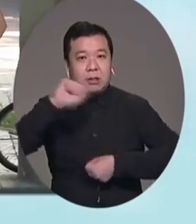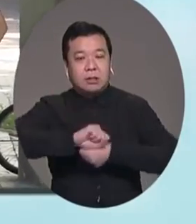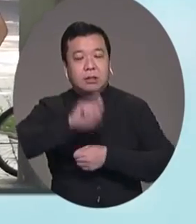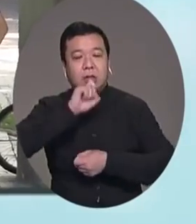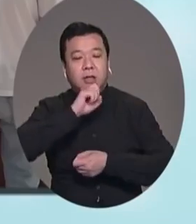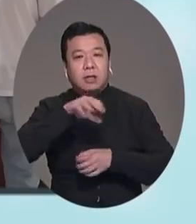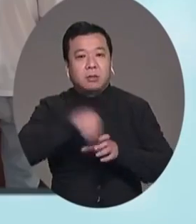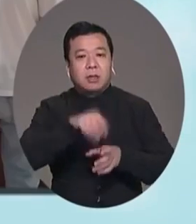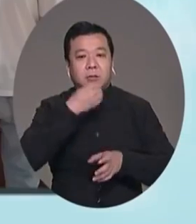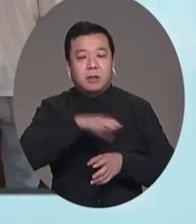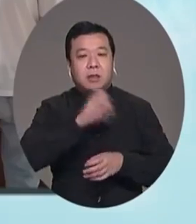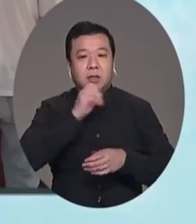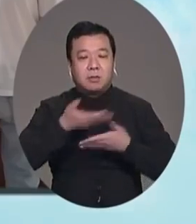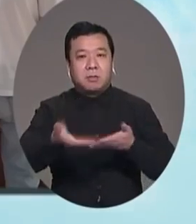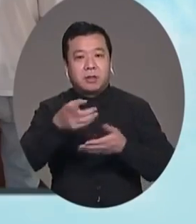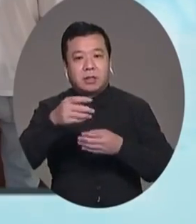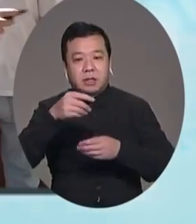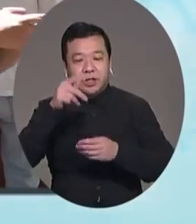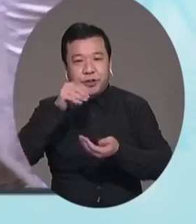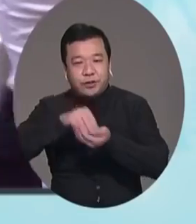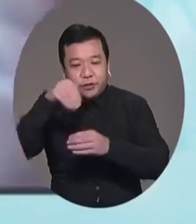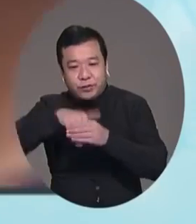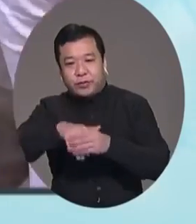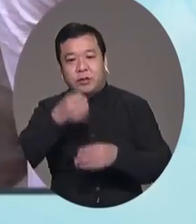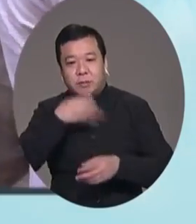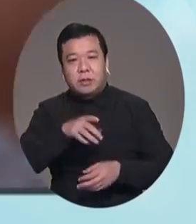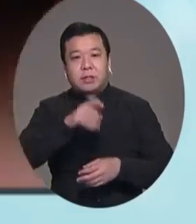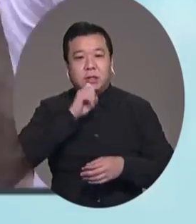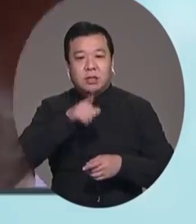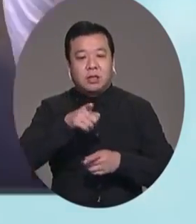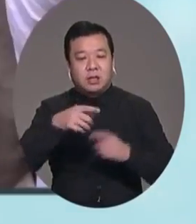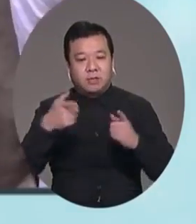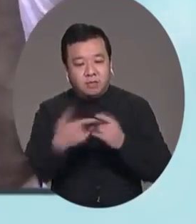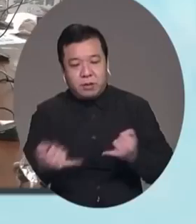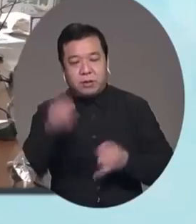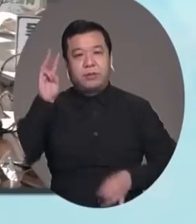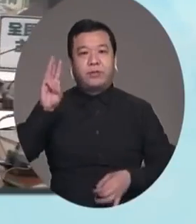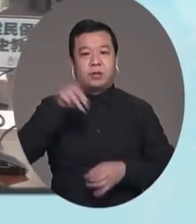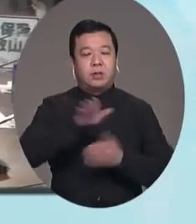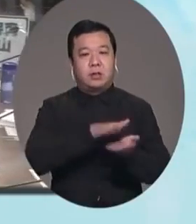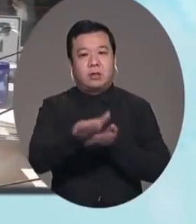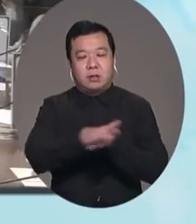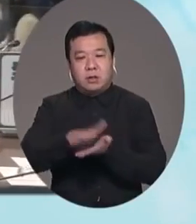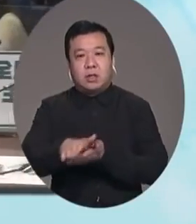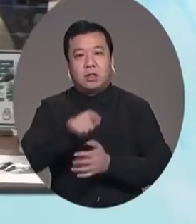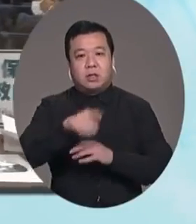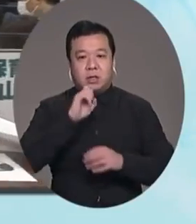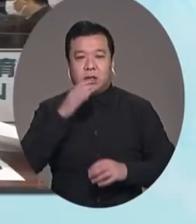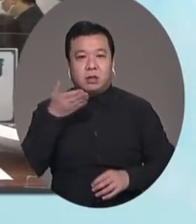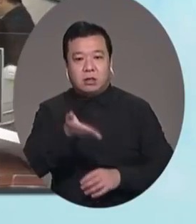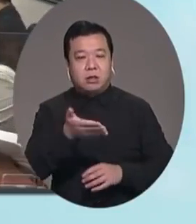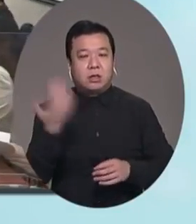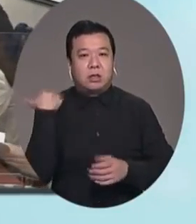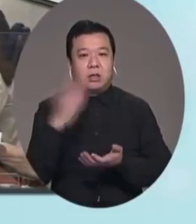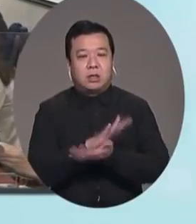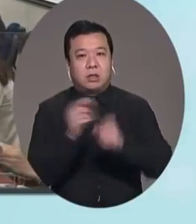例如曾經提供辦事處做初選票站等都視為不符合誓言，喪失資格的人會被追討到去年